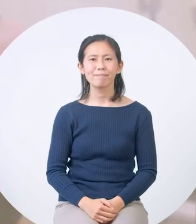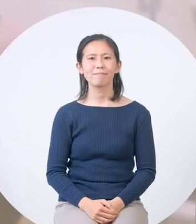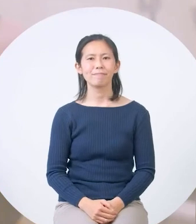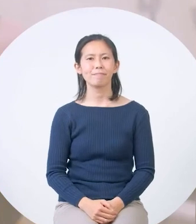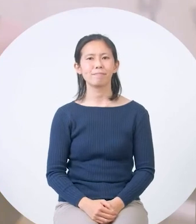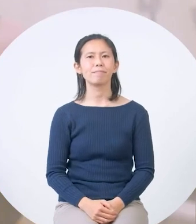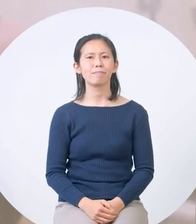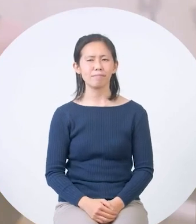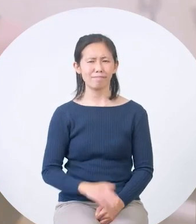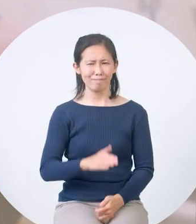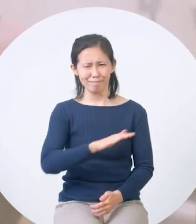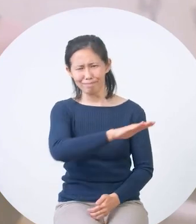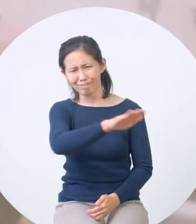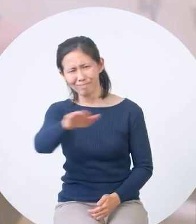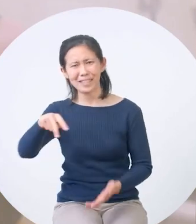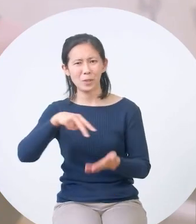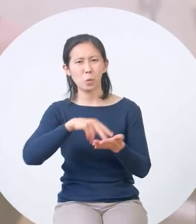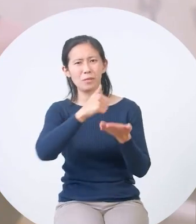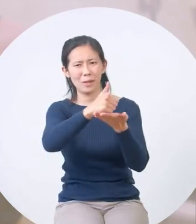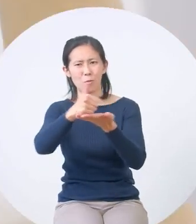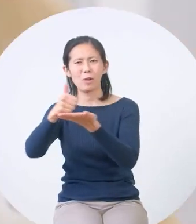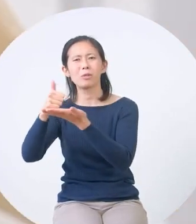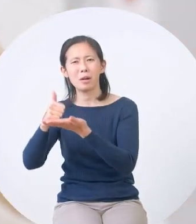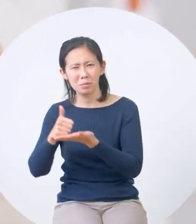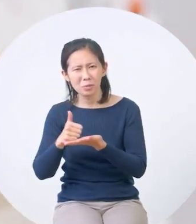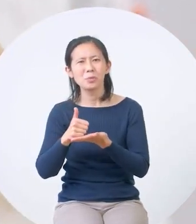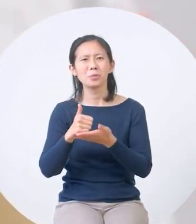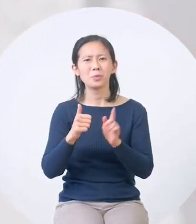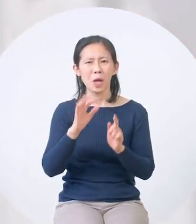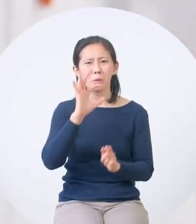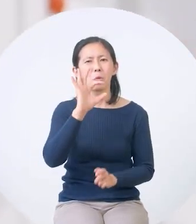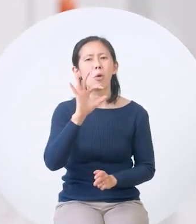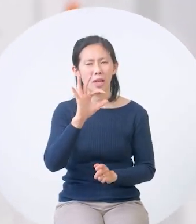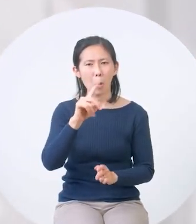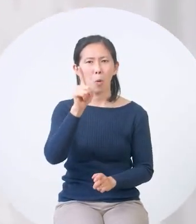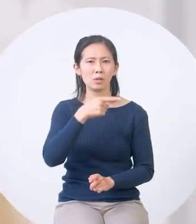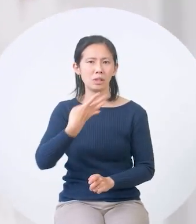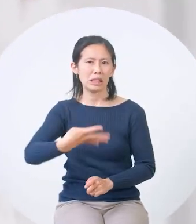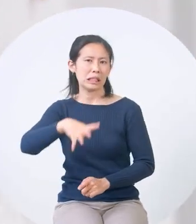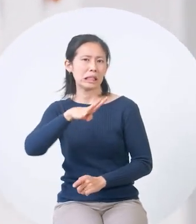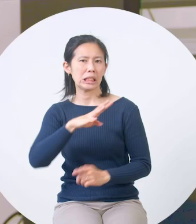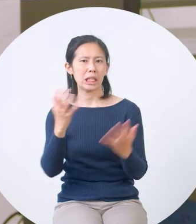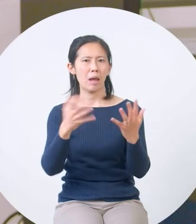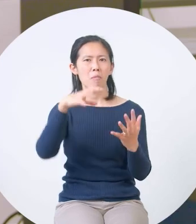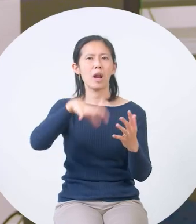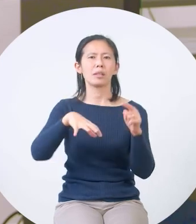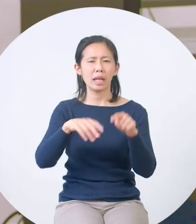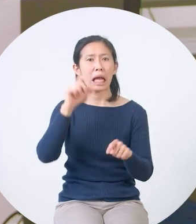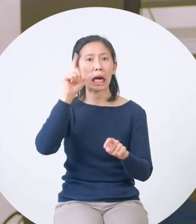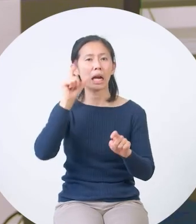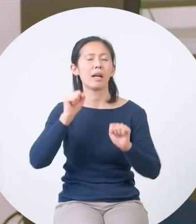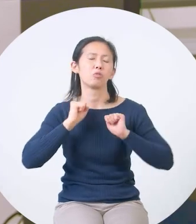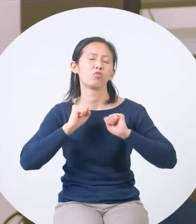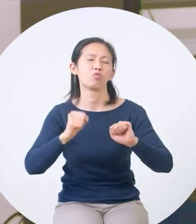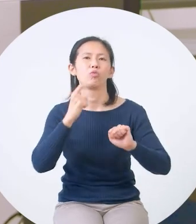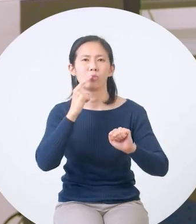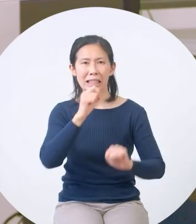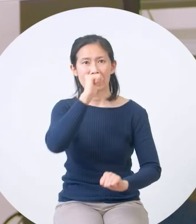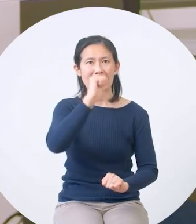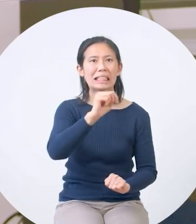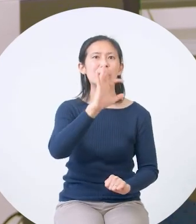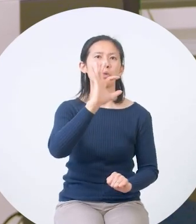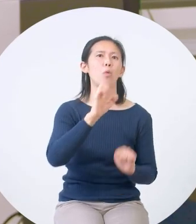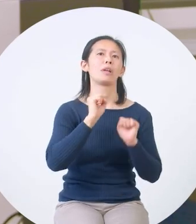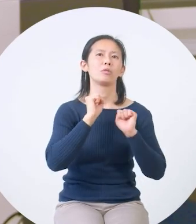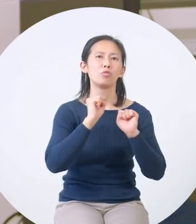どんな人でもウェルカムできるようなトイレをこの人権プラザで開発しようと、いいトイレにしてウェル